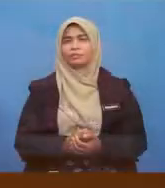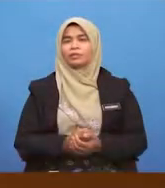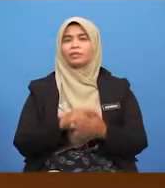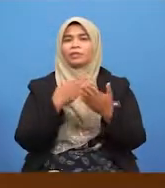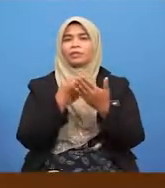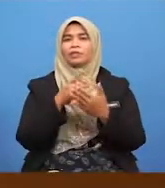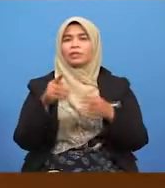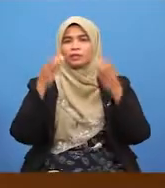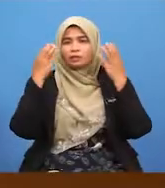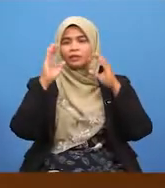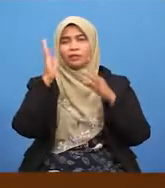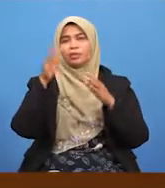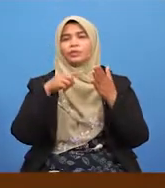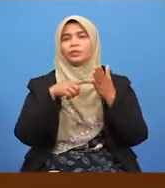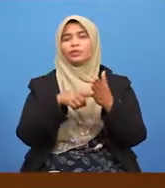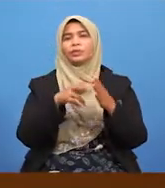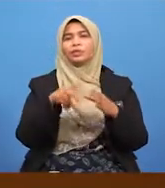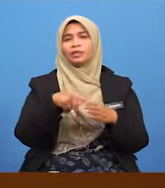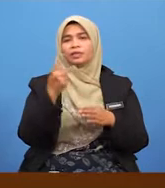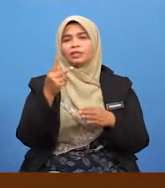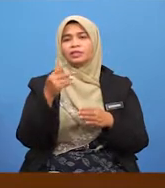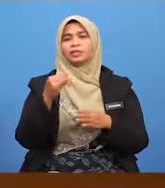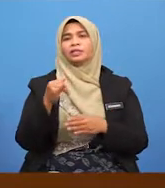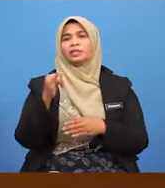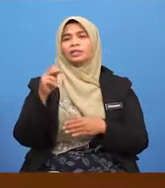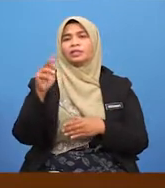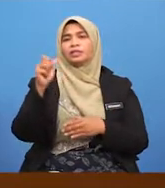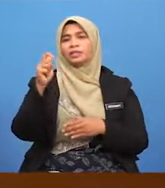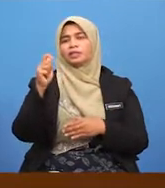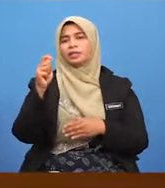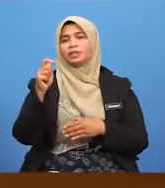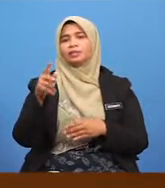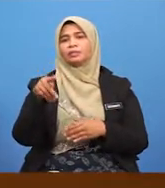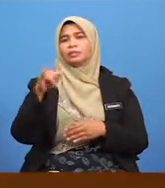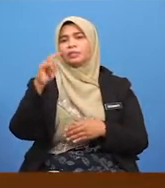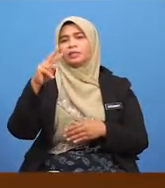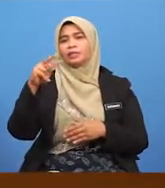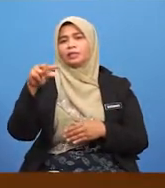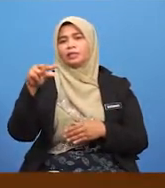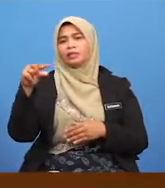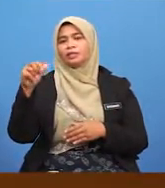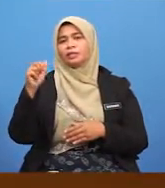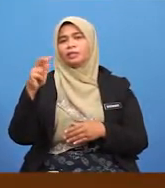Kiba elah Sega akan tunjuk hasil ikatan pinggang yang telah siap dijahit